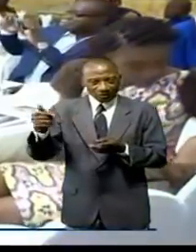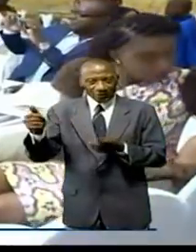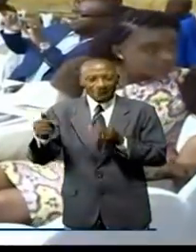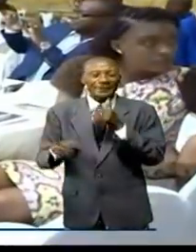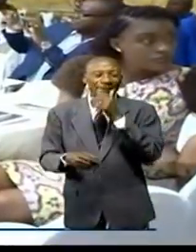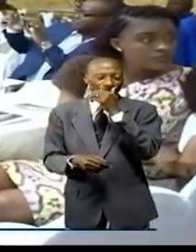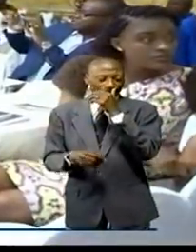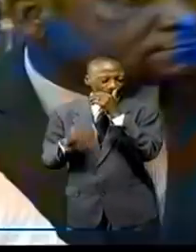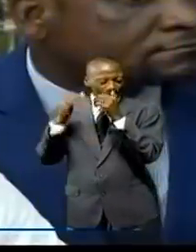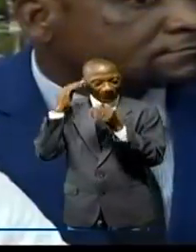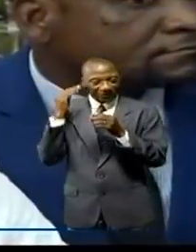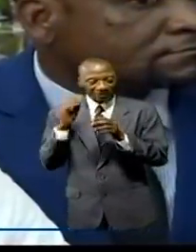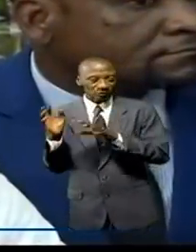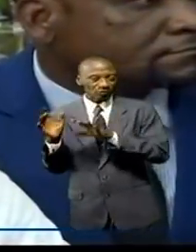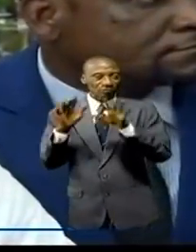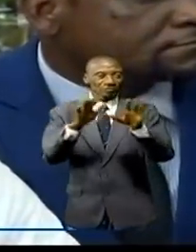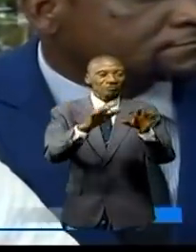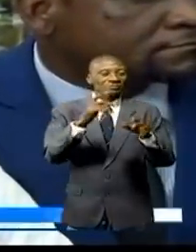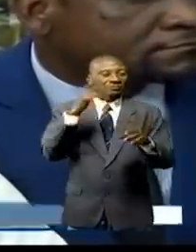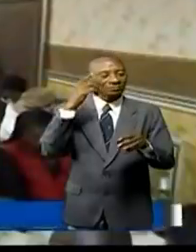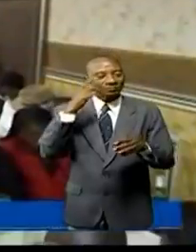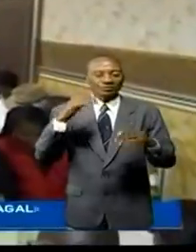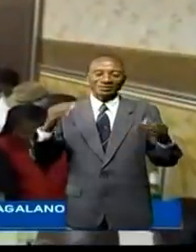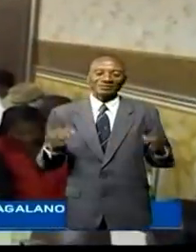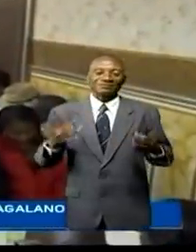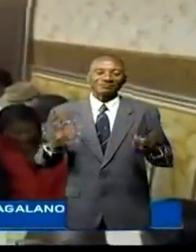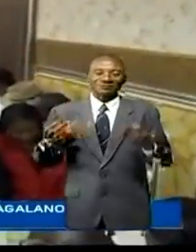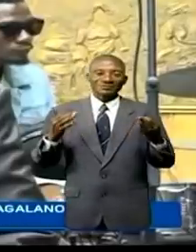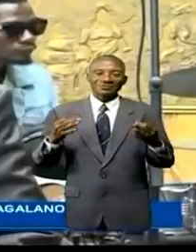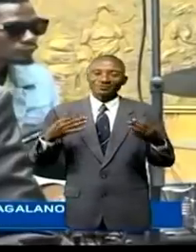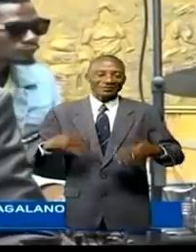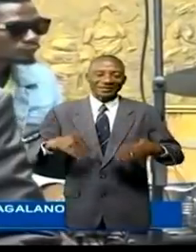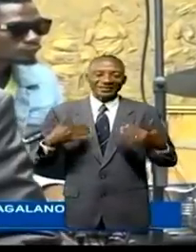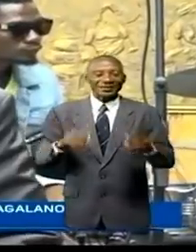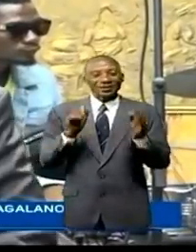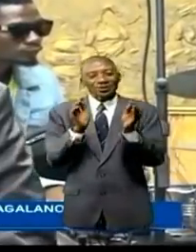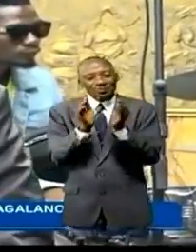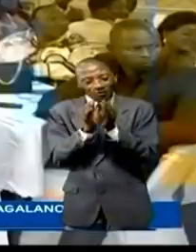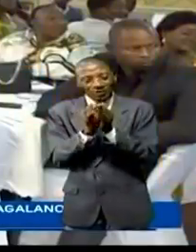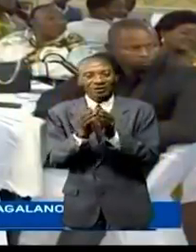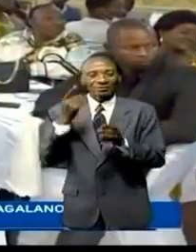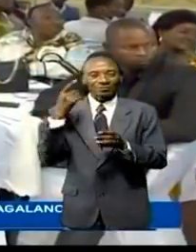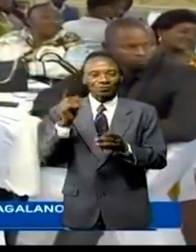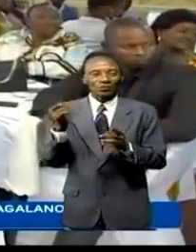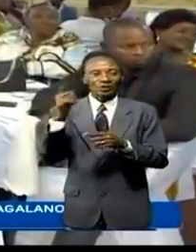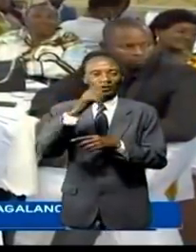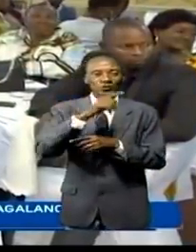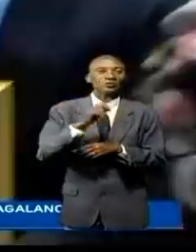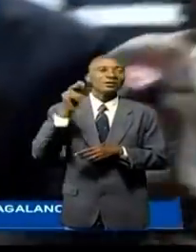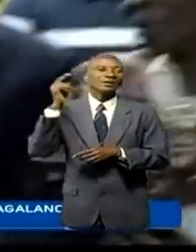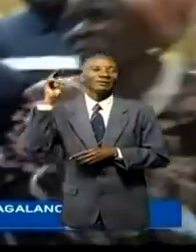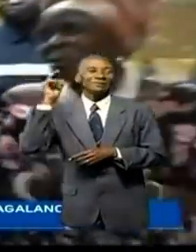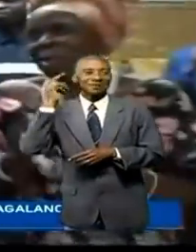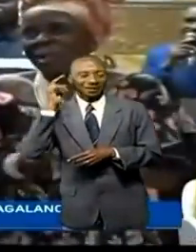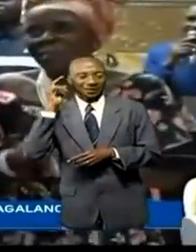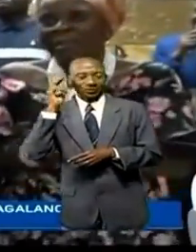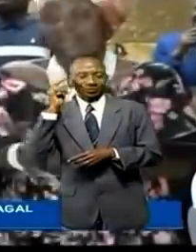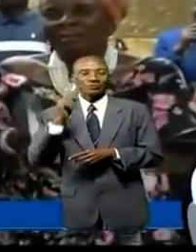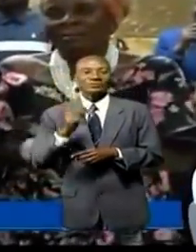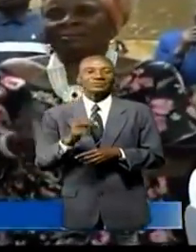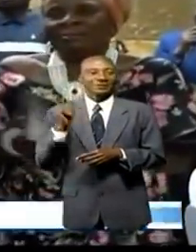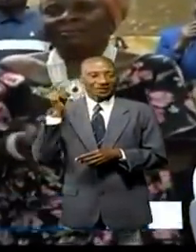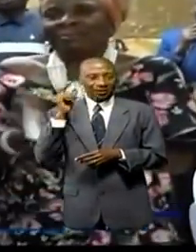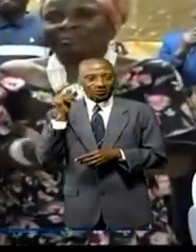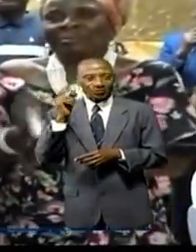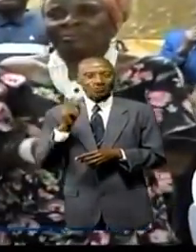journée mondiale de la radio, proclamée en 2011 par les États membres de l'UNESCO et adoptée par l'Assemblée générale des Nations Unies en